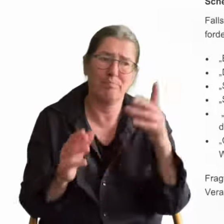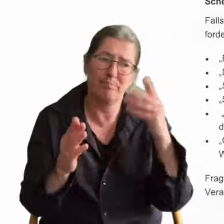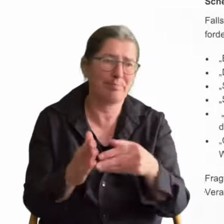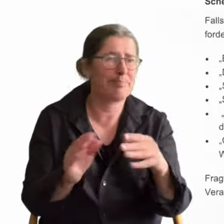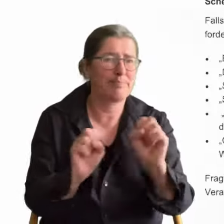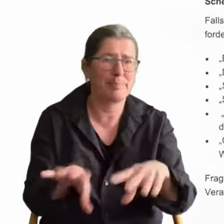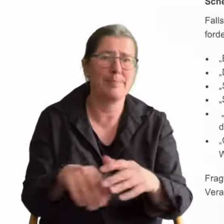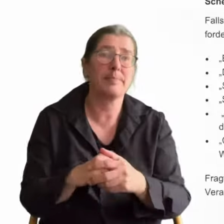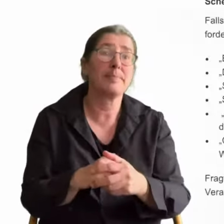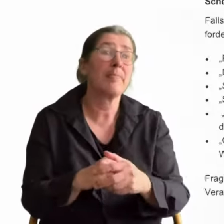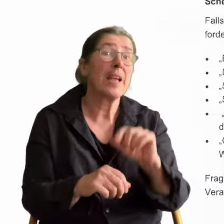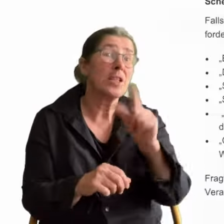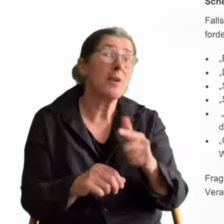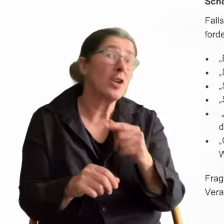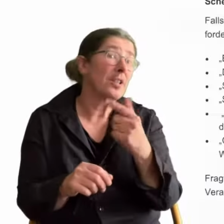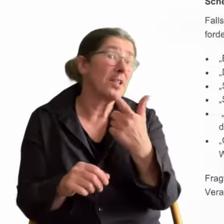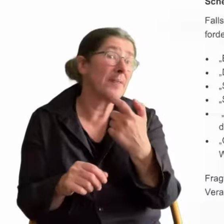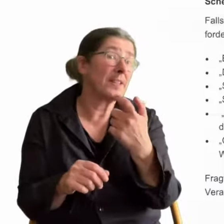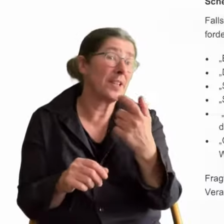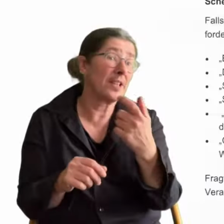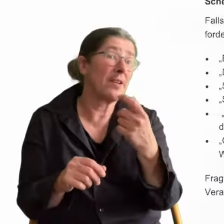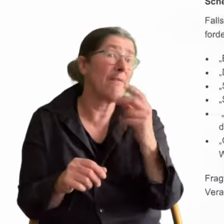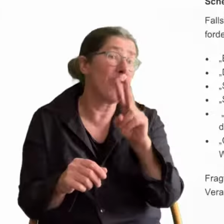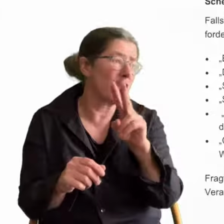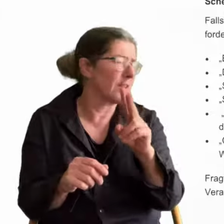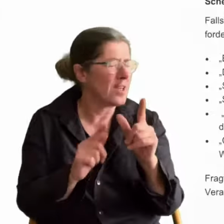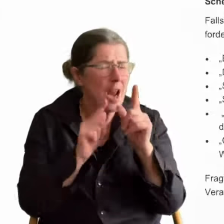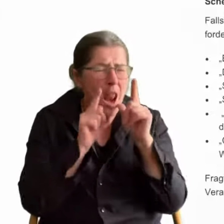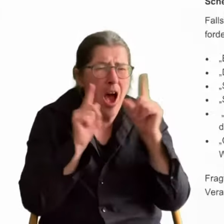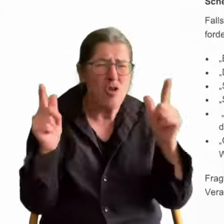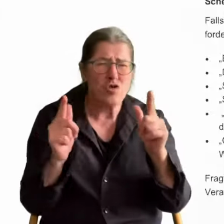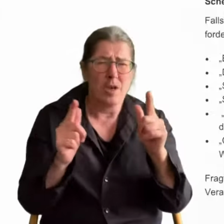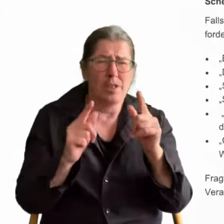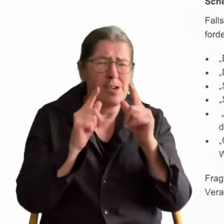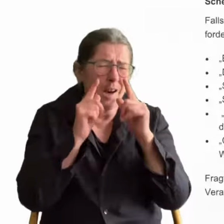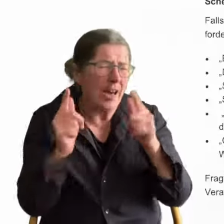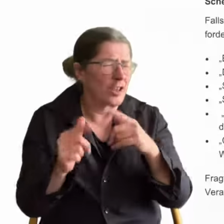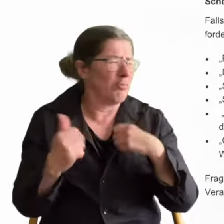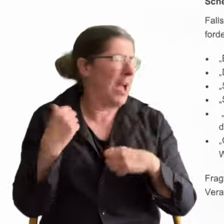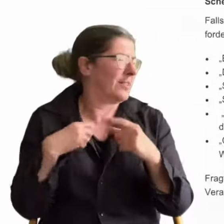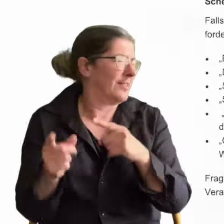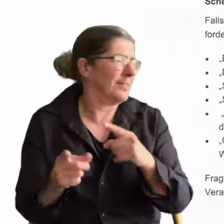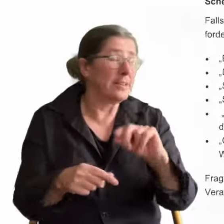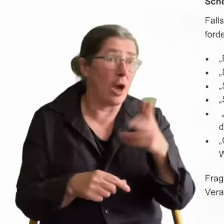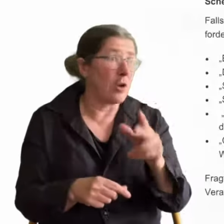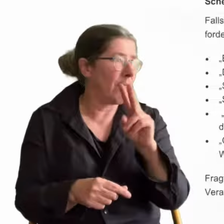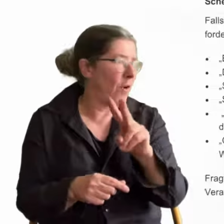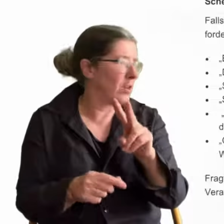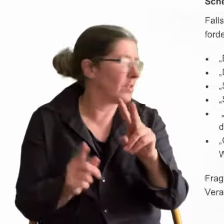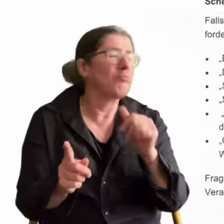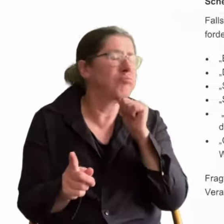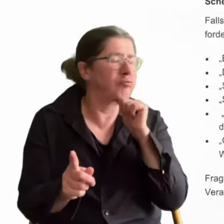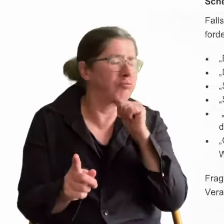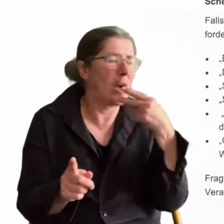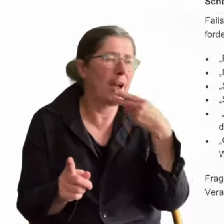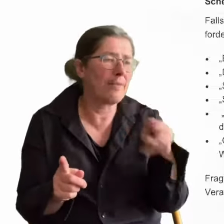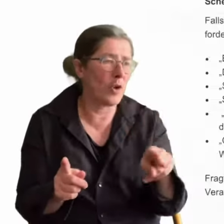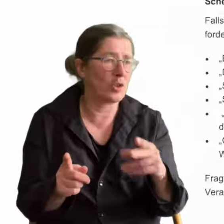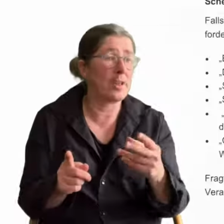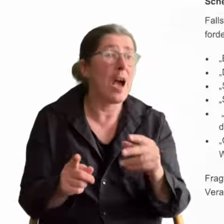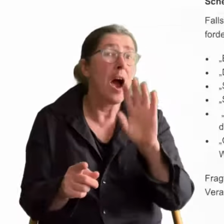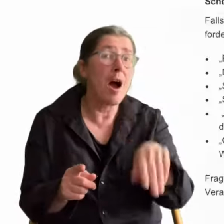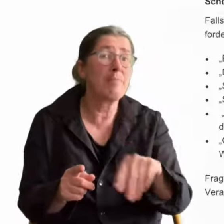will nicht mehr weitermachen bei 220 volt extrem laute schreie bei 300 volt weigert er sich zu antworten